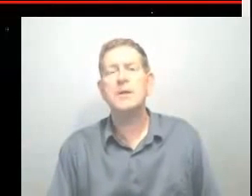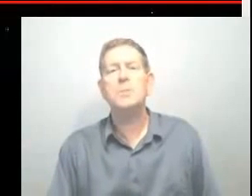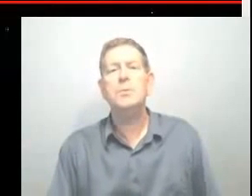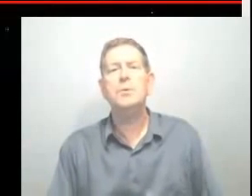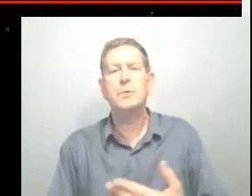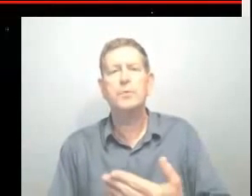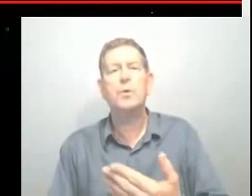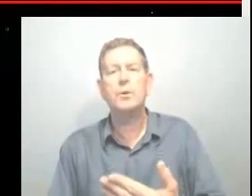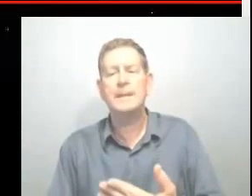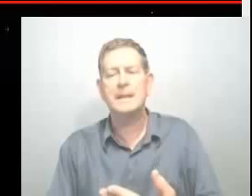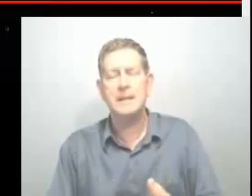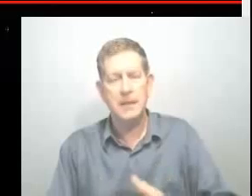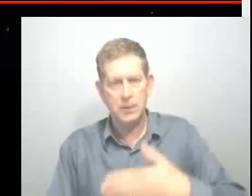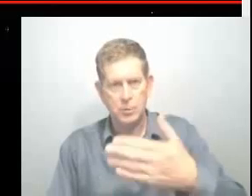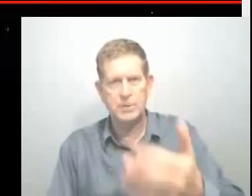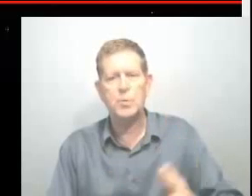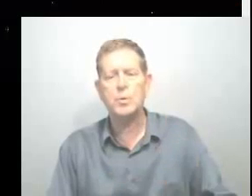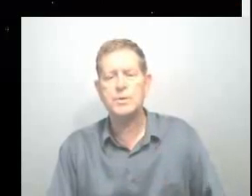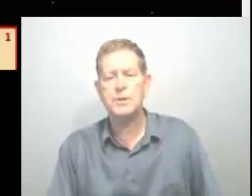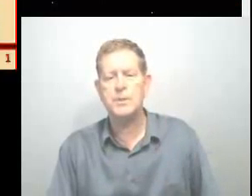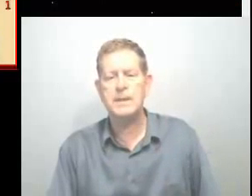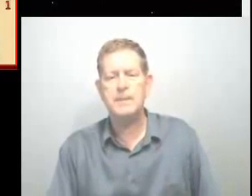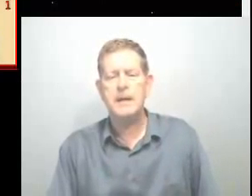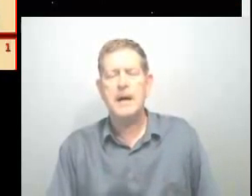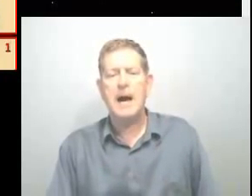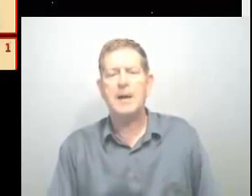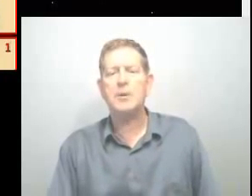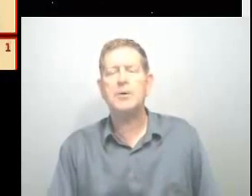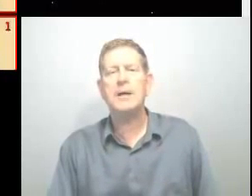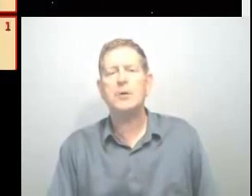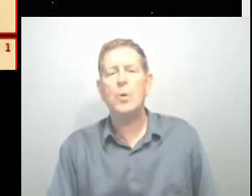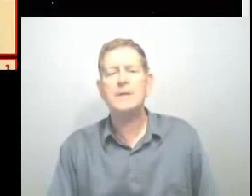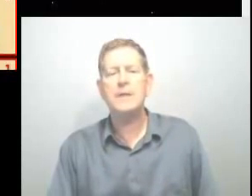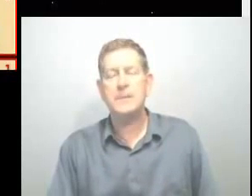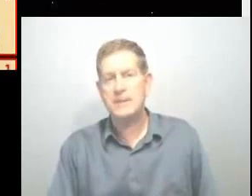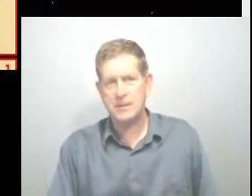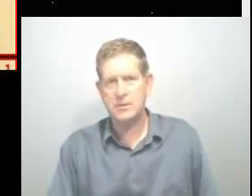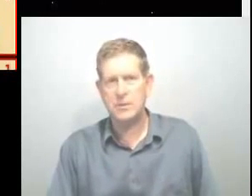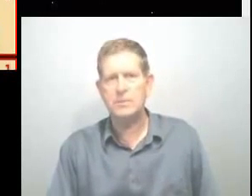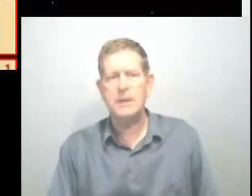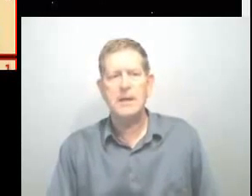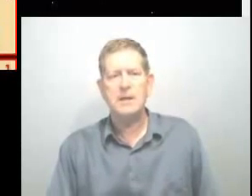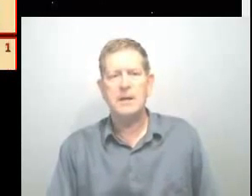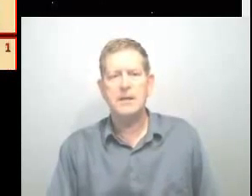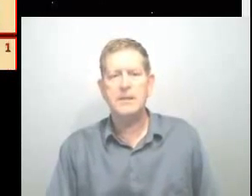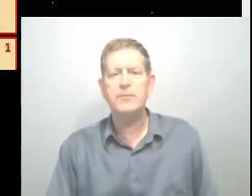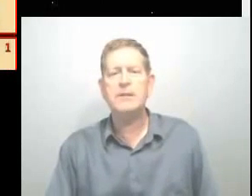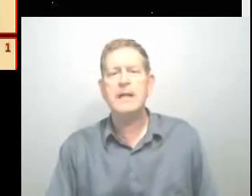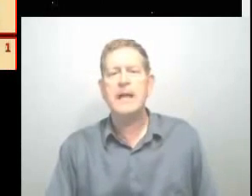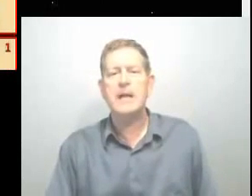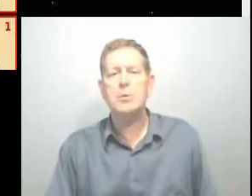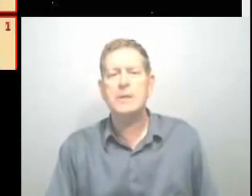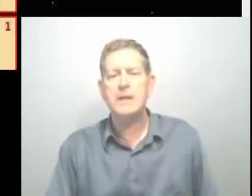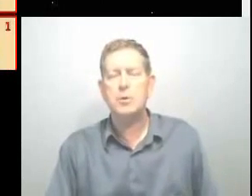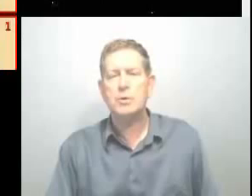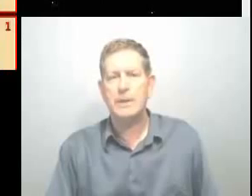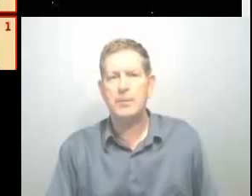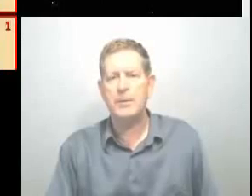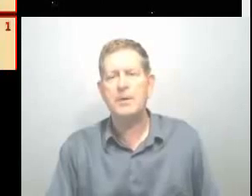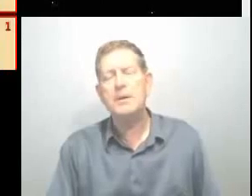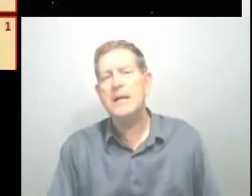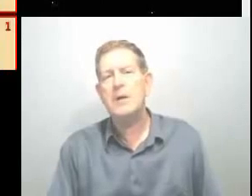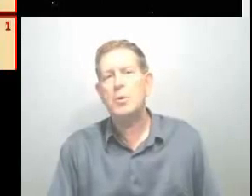temps maintenant pour vous chronométrer. Nous allons continuer. Alors, dans la troisième section, ici, vous allez écouter